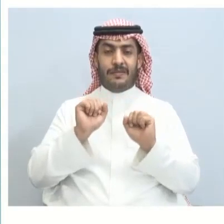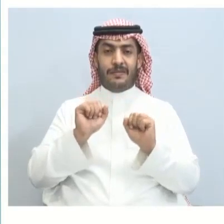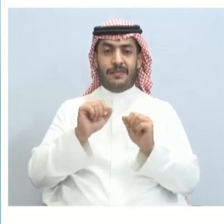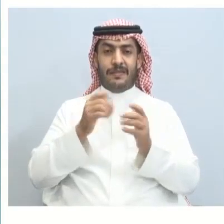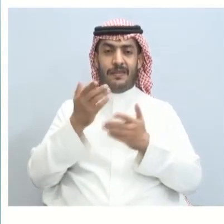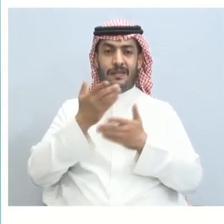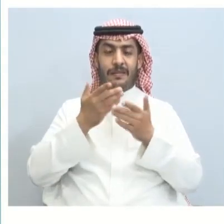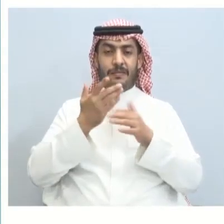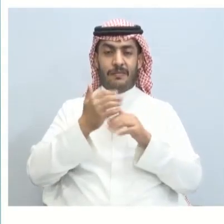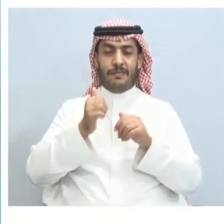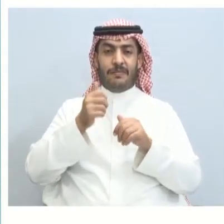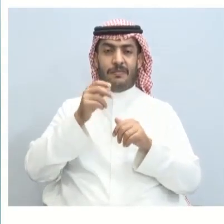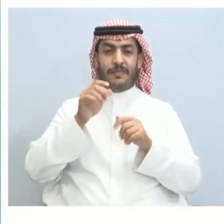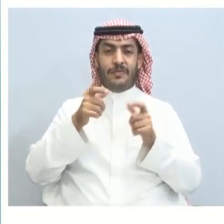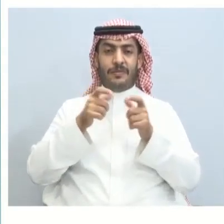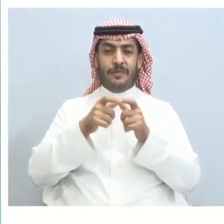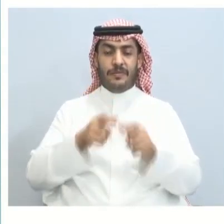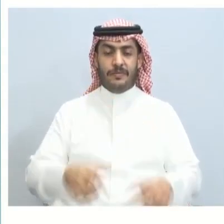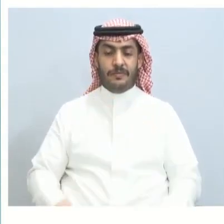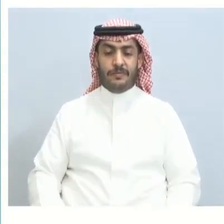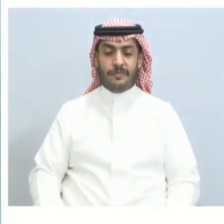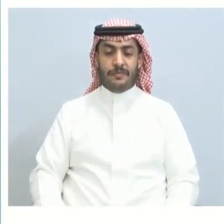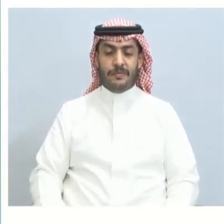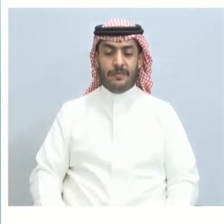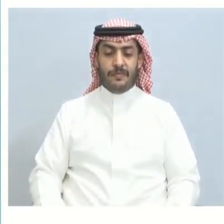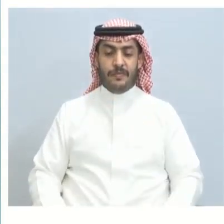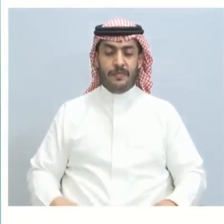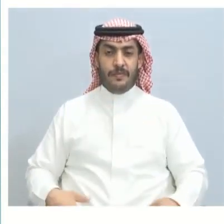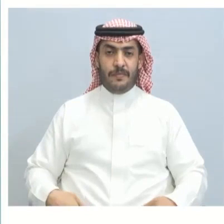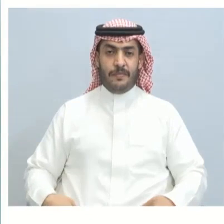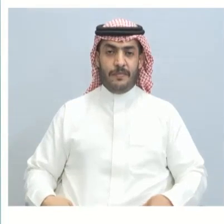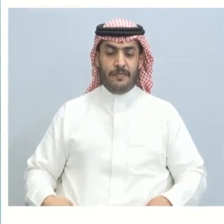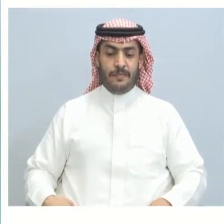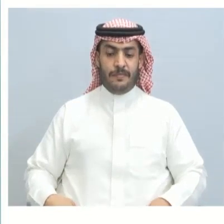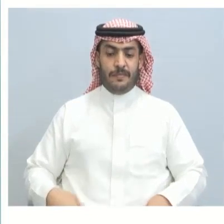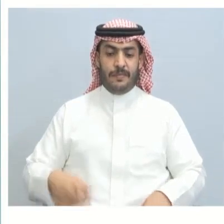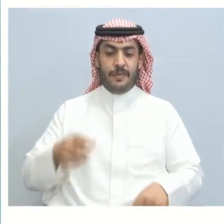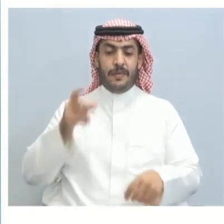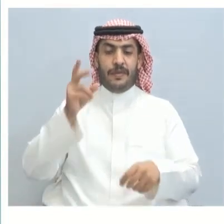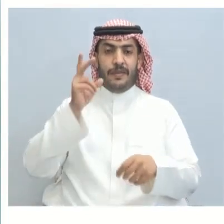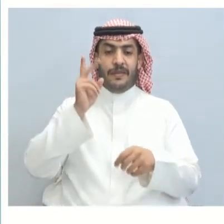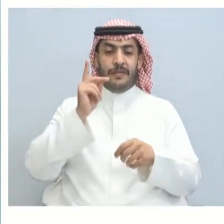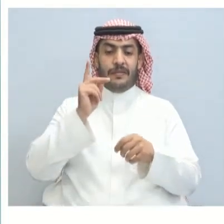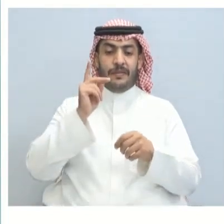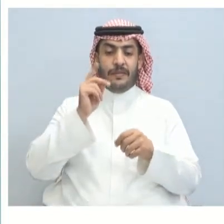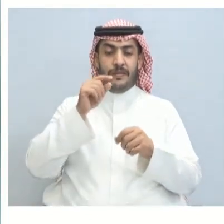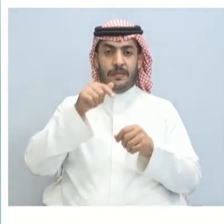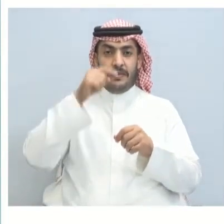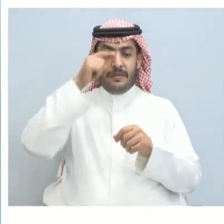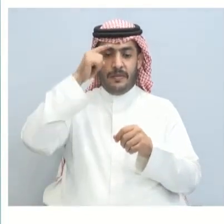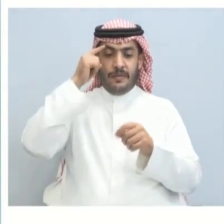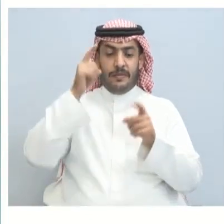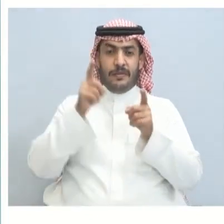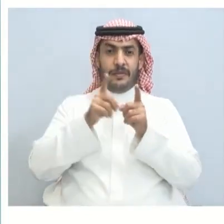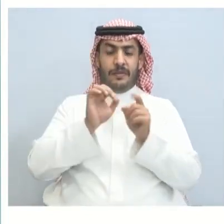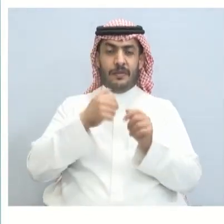النقاش الذي يتم في الاجتماع ايضا تدوين هذه الوقائع باختصار لا يخل باكتمال الموضوع بمعنى